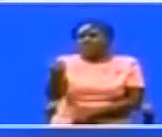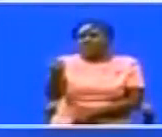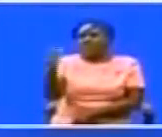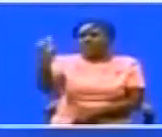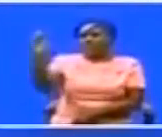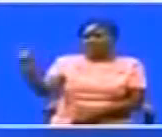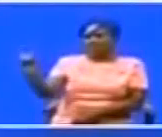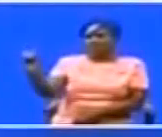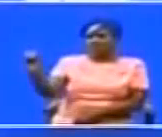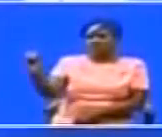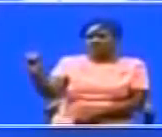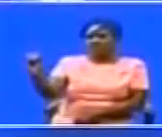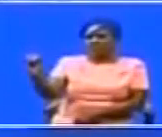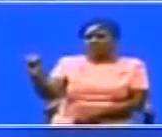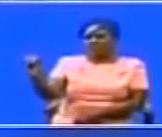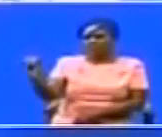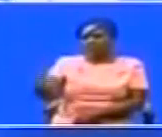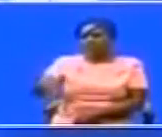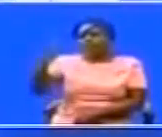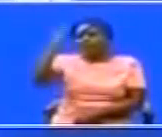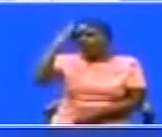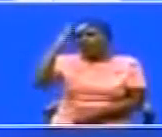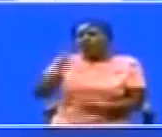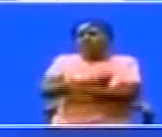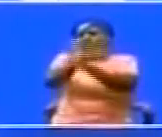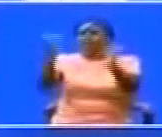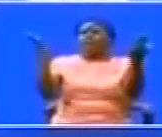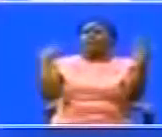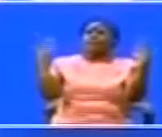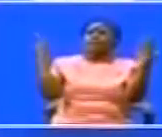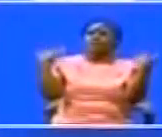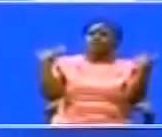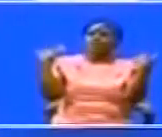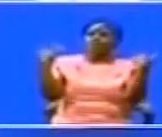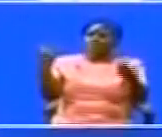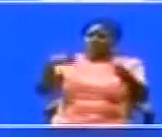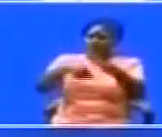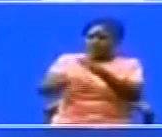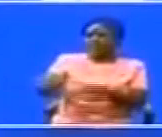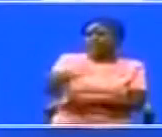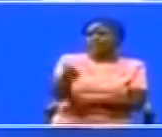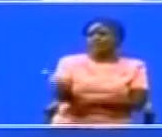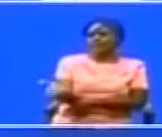550 upande ya Ndoleli. Inajulikana tangu sisi wa Meru tuingia katika area hii,